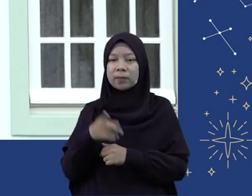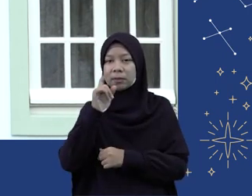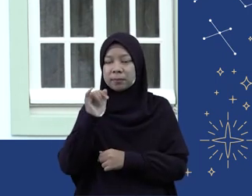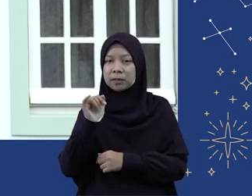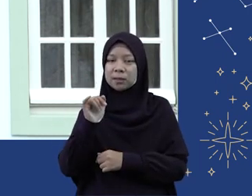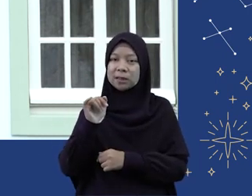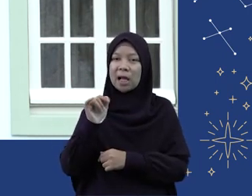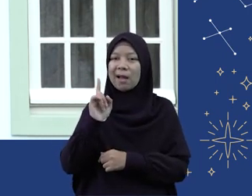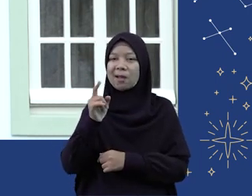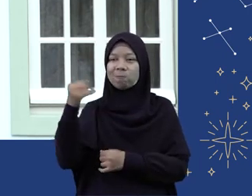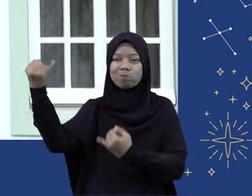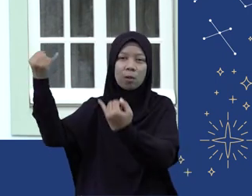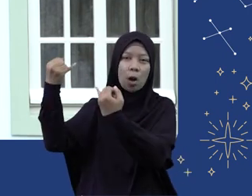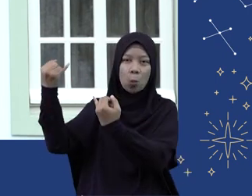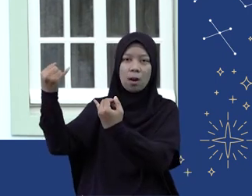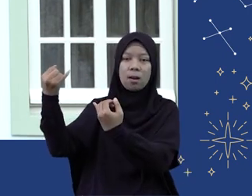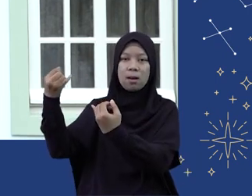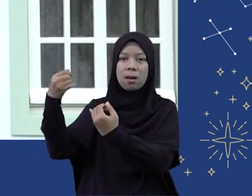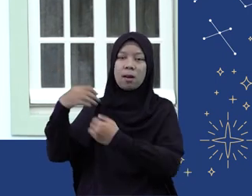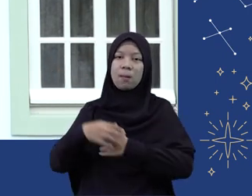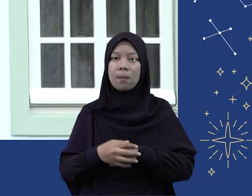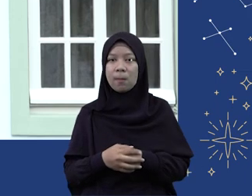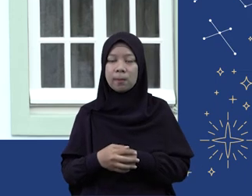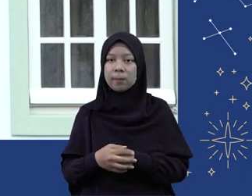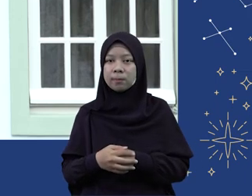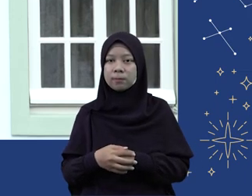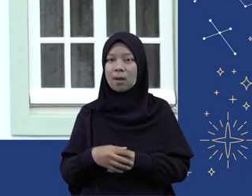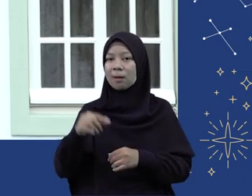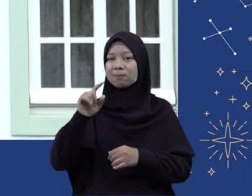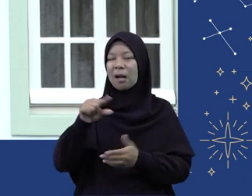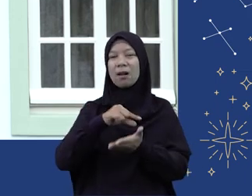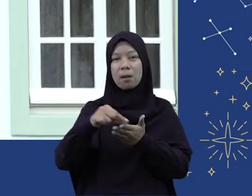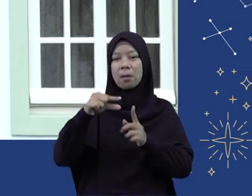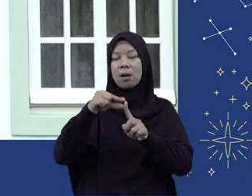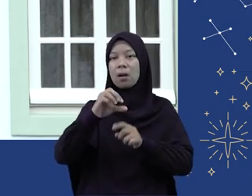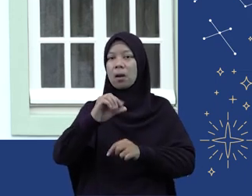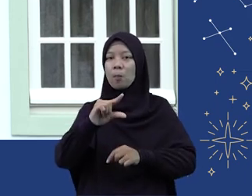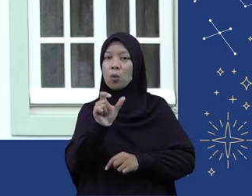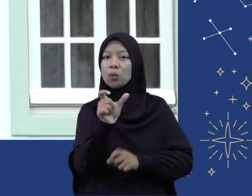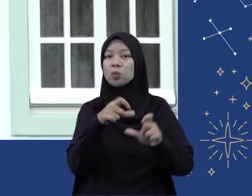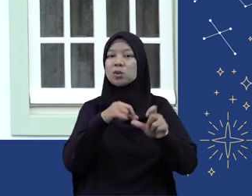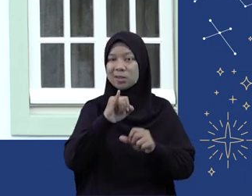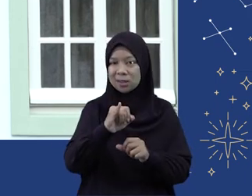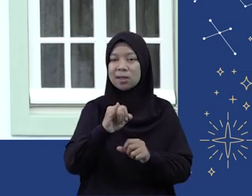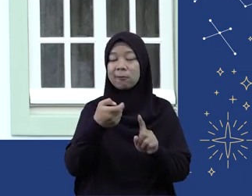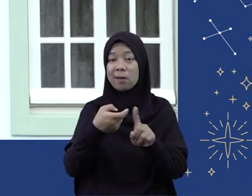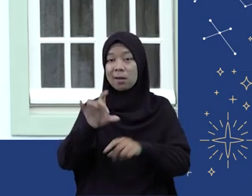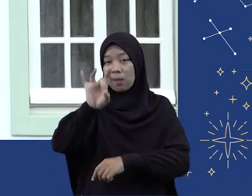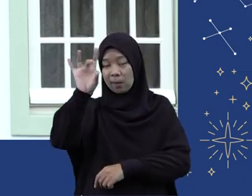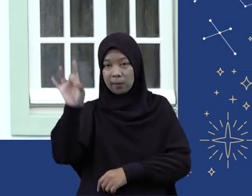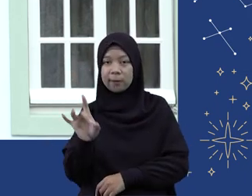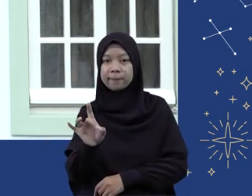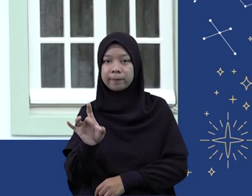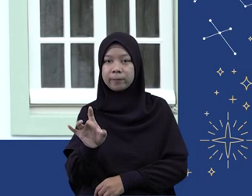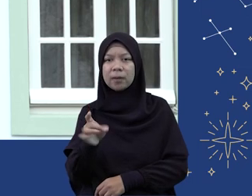karena begitu banyaknya polusi dalam berbagai aspek yang terjadi